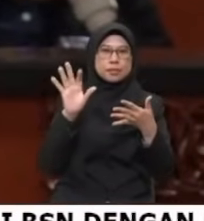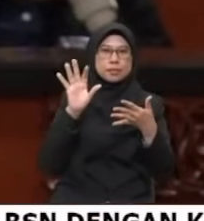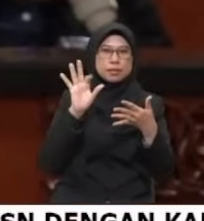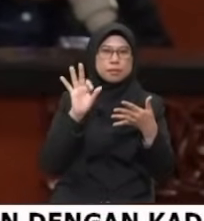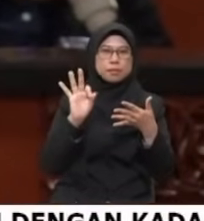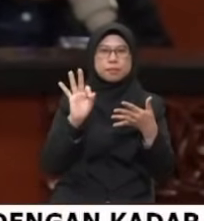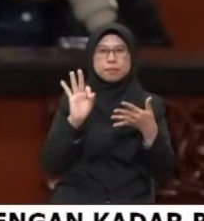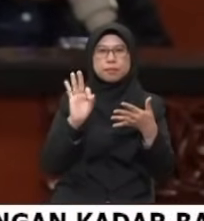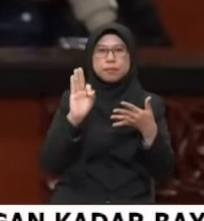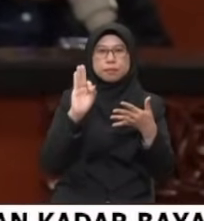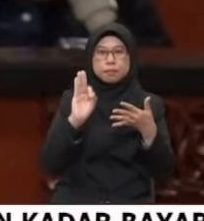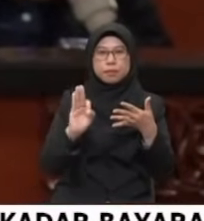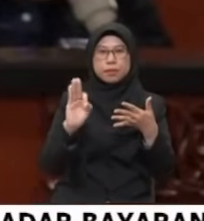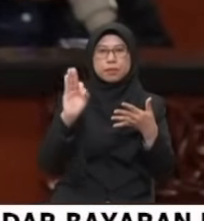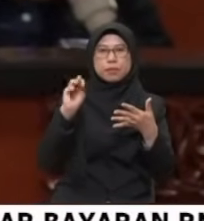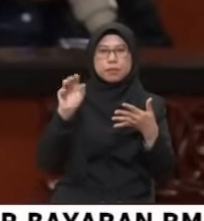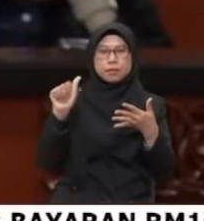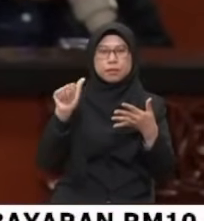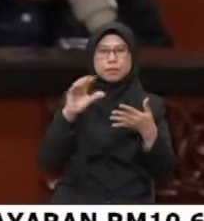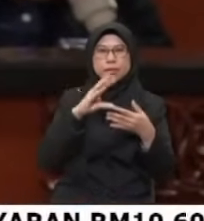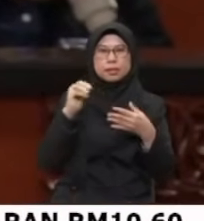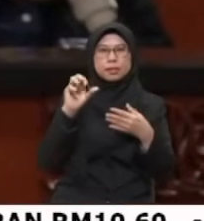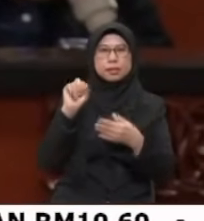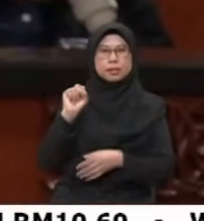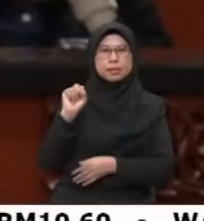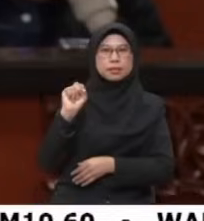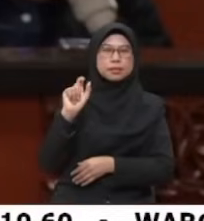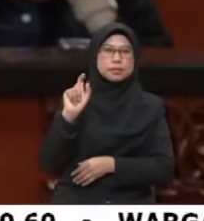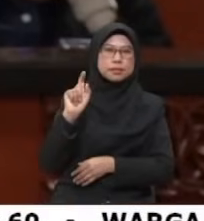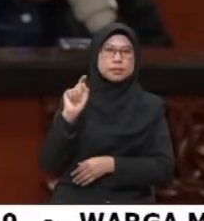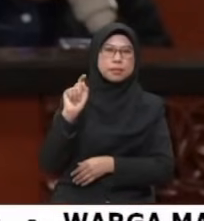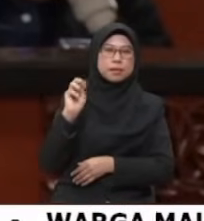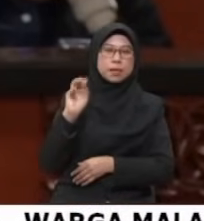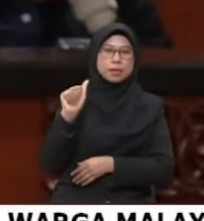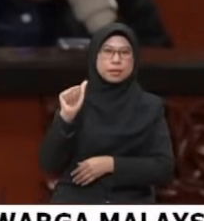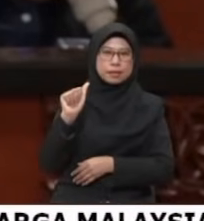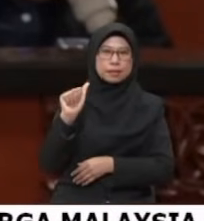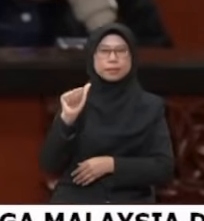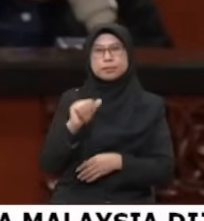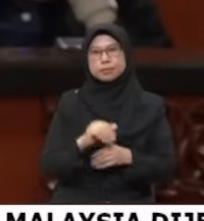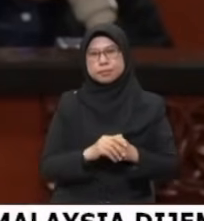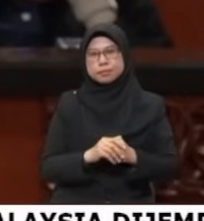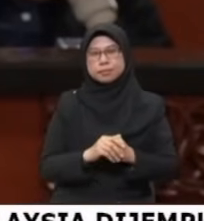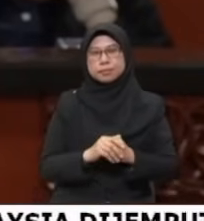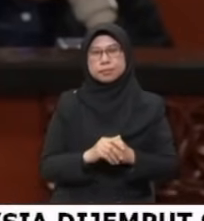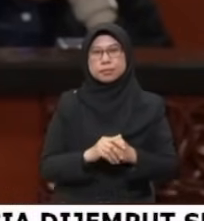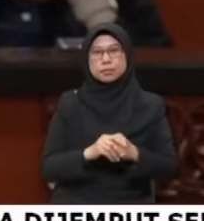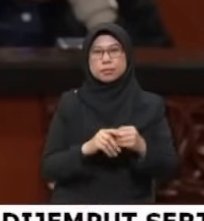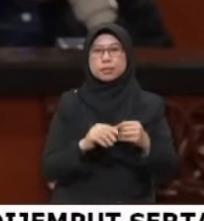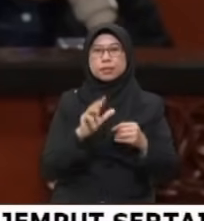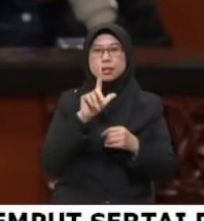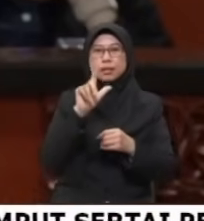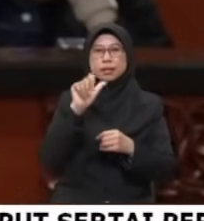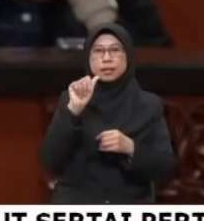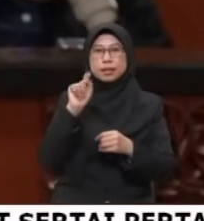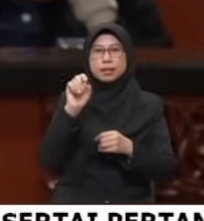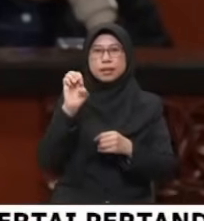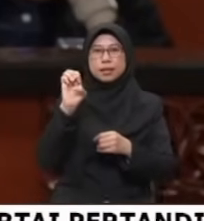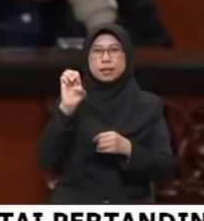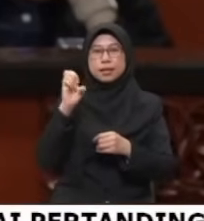mastic aspal fma dan Stone mastic aspal SMA mcriber dan latex